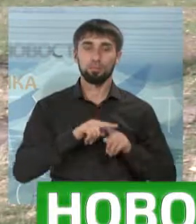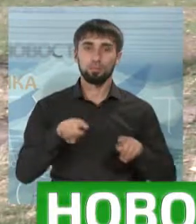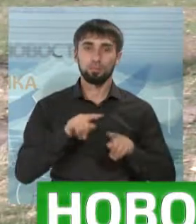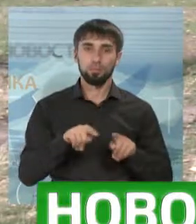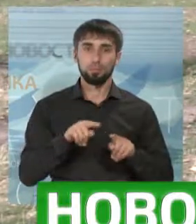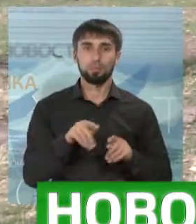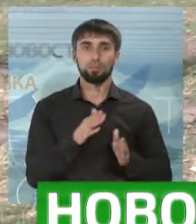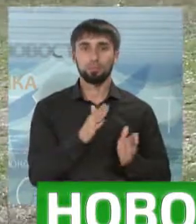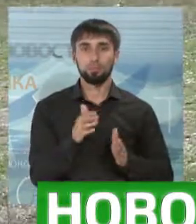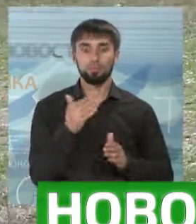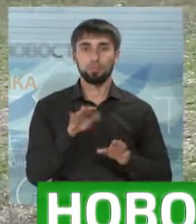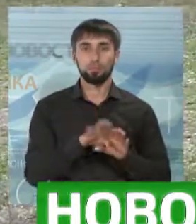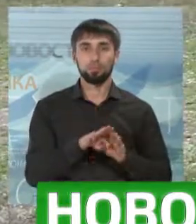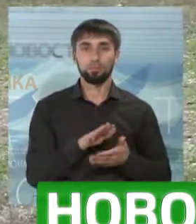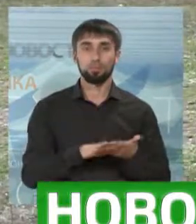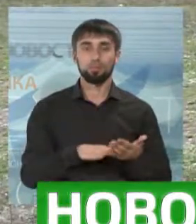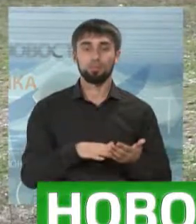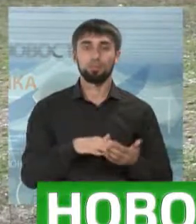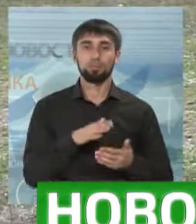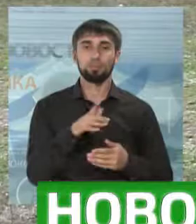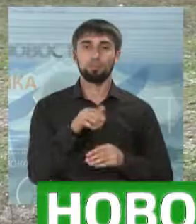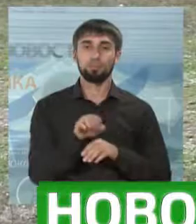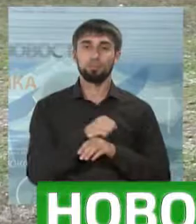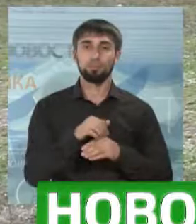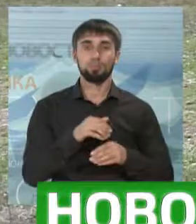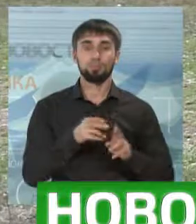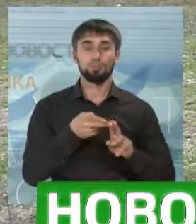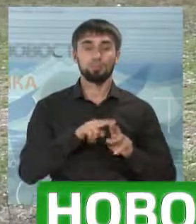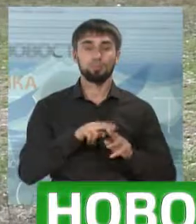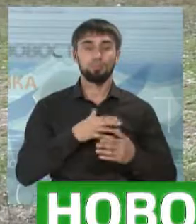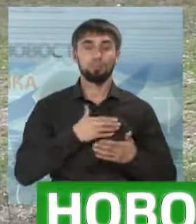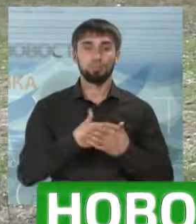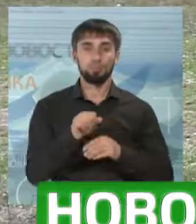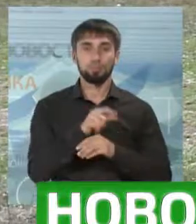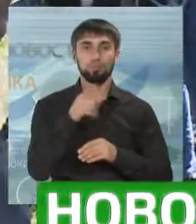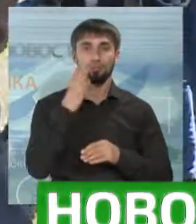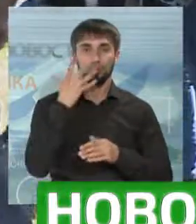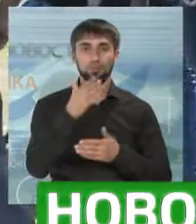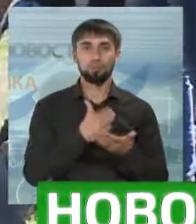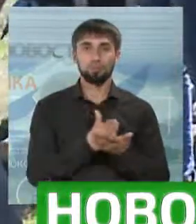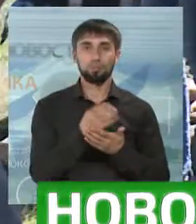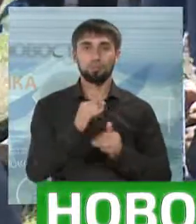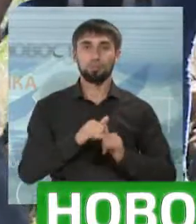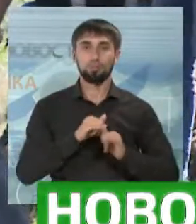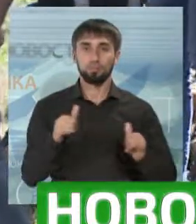экстремистского поведения и так далее. Волонтеры Победы планируют развиваться в этом направлении и дальше. В ближайших планах